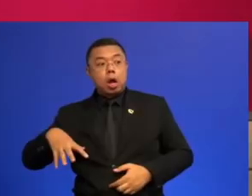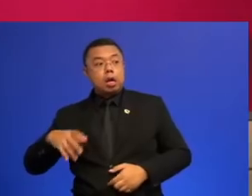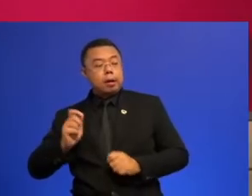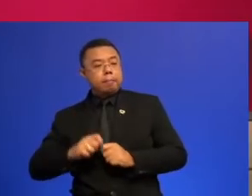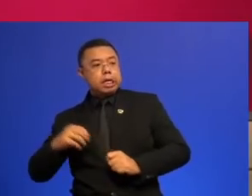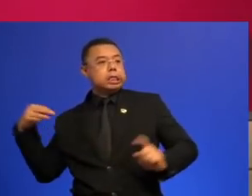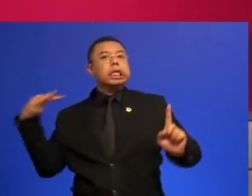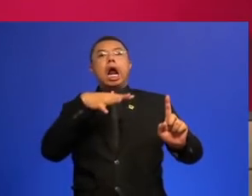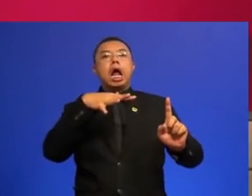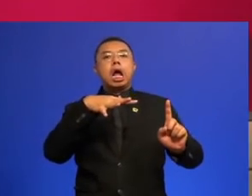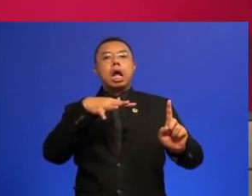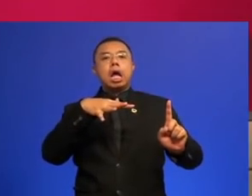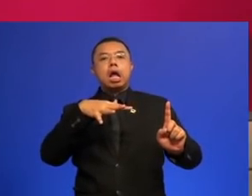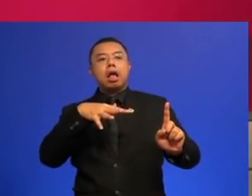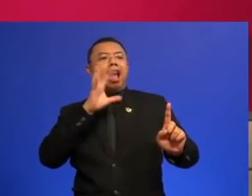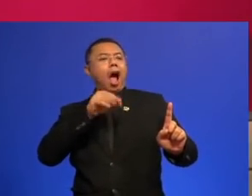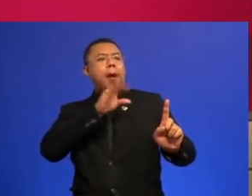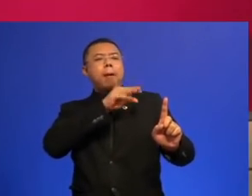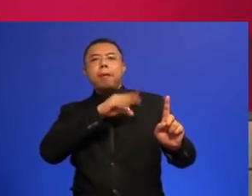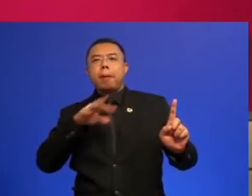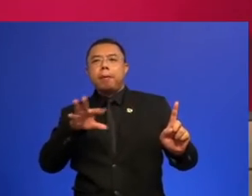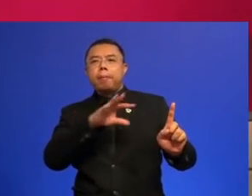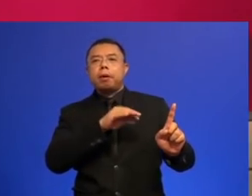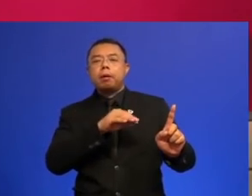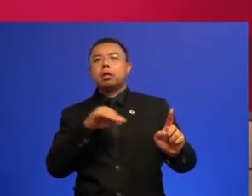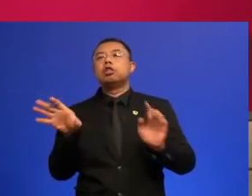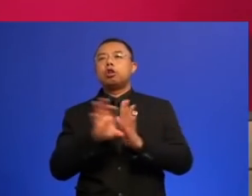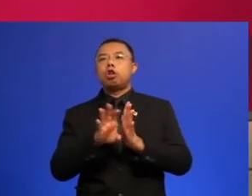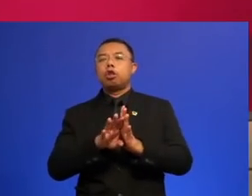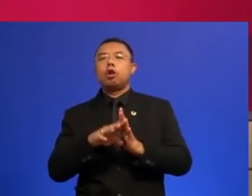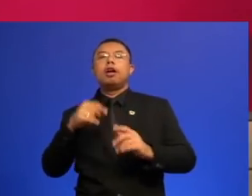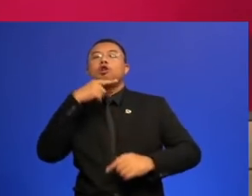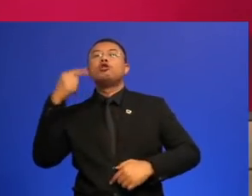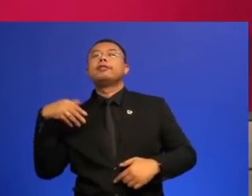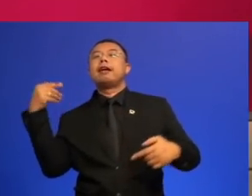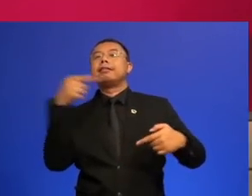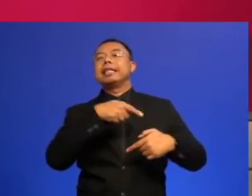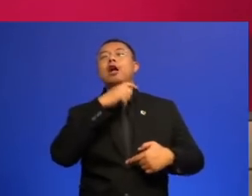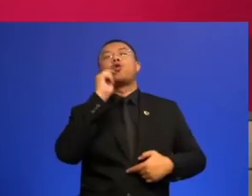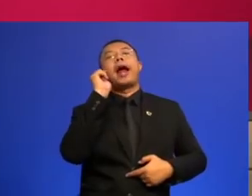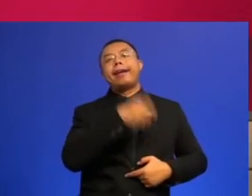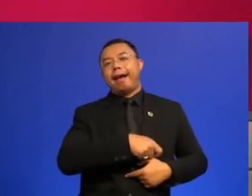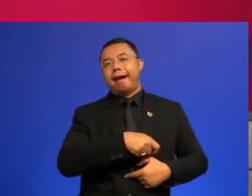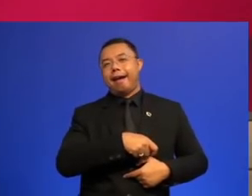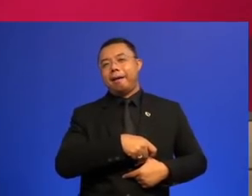membuat serangan gencar ke dia. Seperti Rusia menyerang Ukraina.